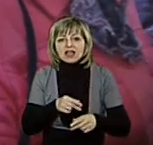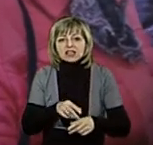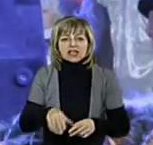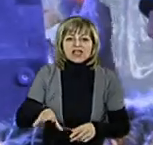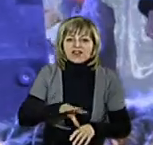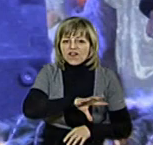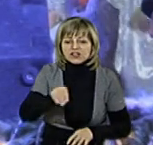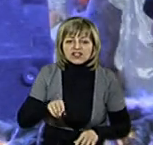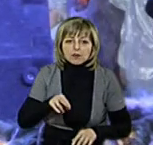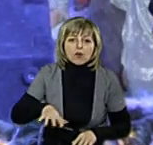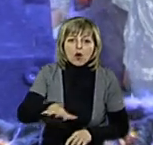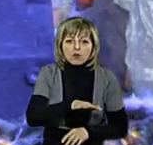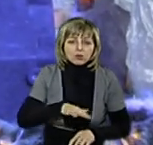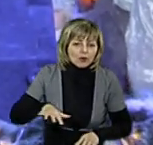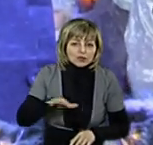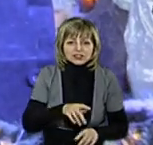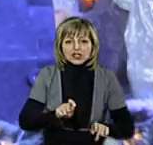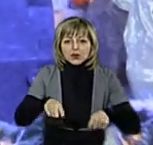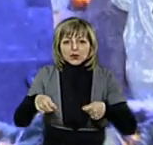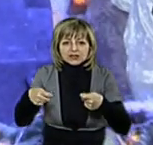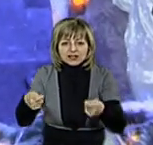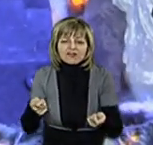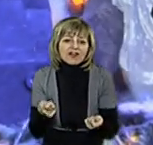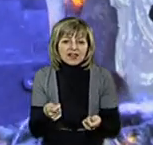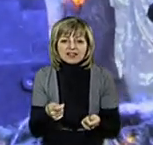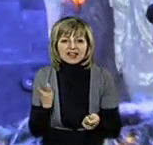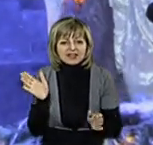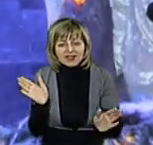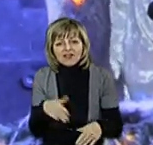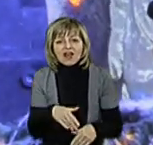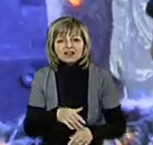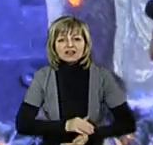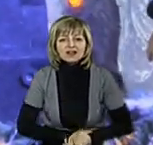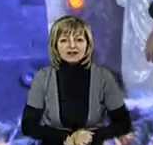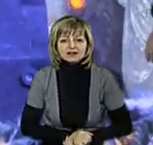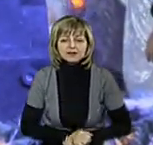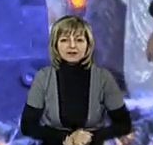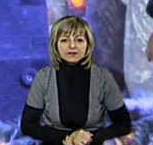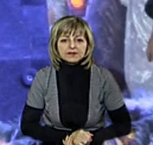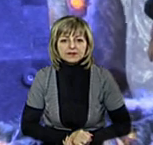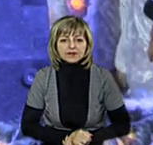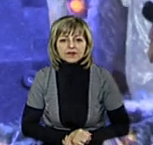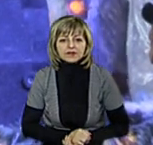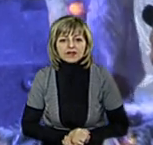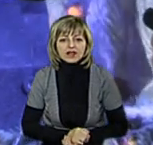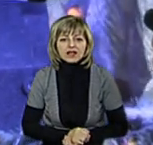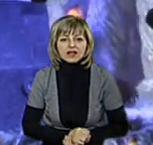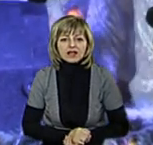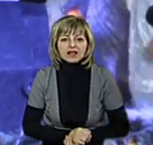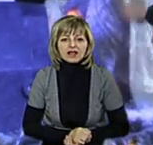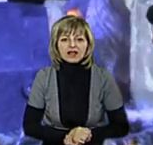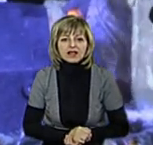дощем окропимо наші новорічні і різдвяні ялинки,